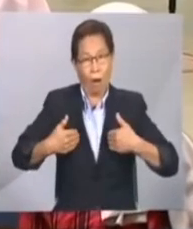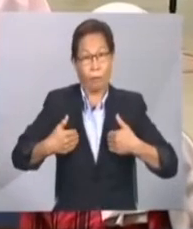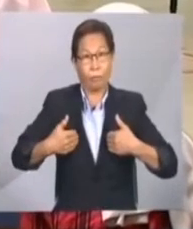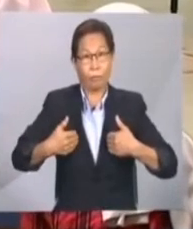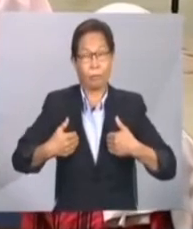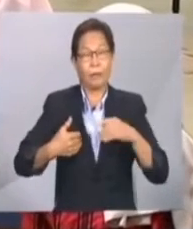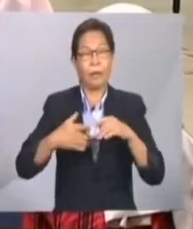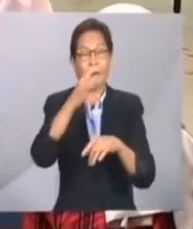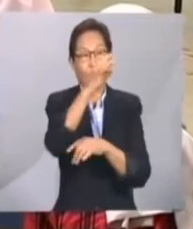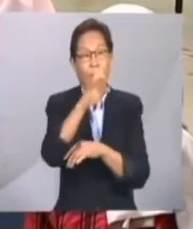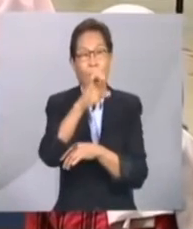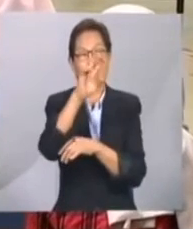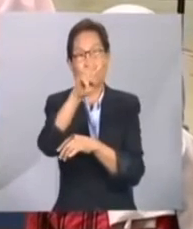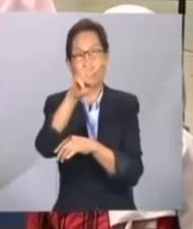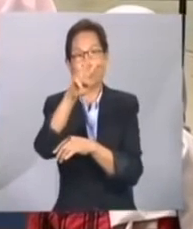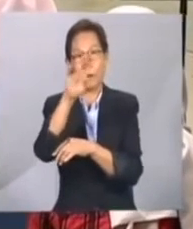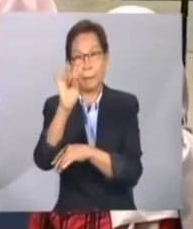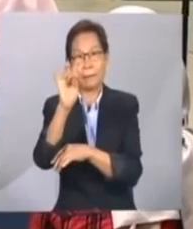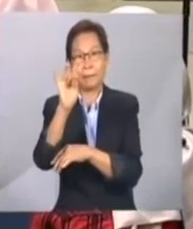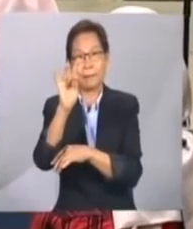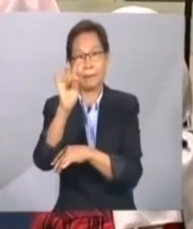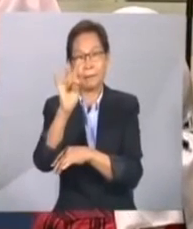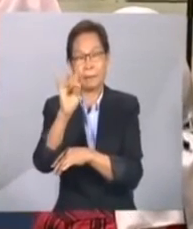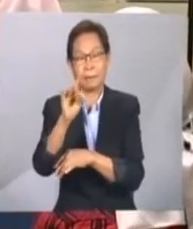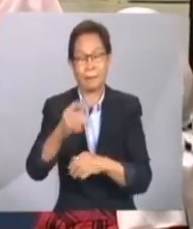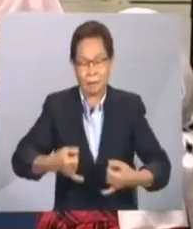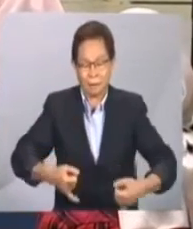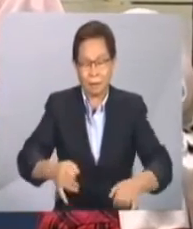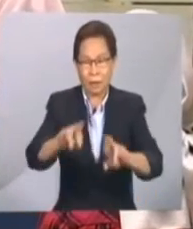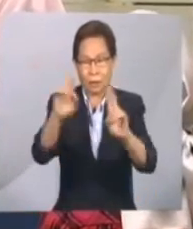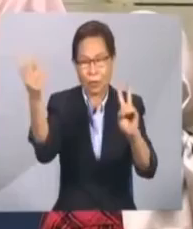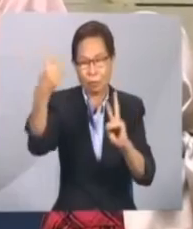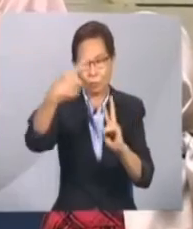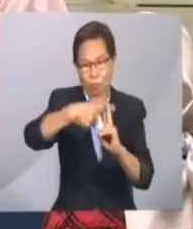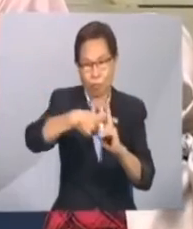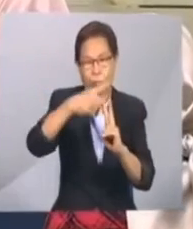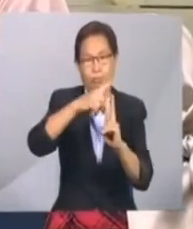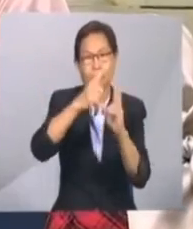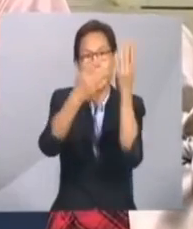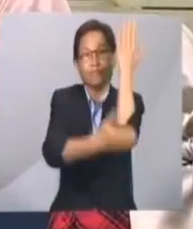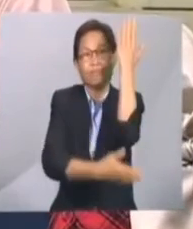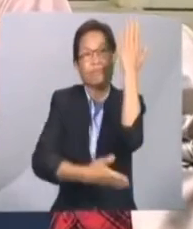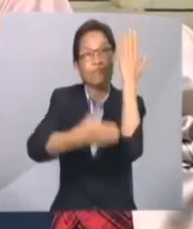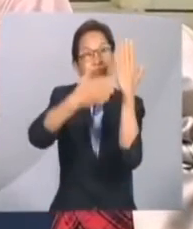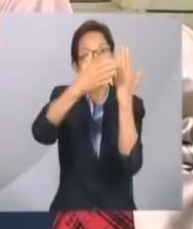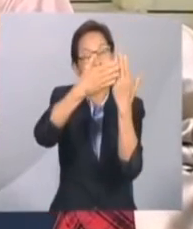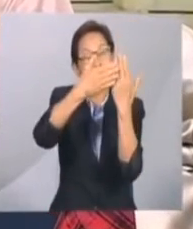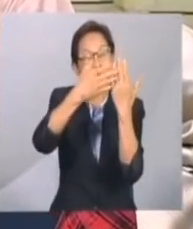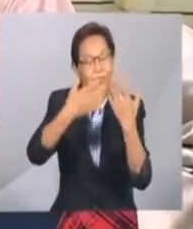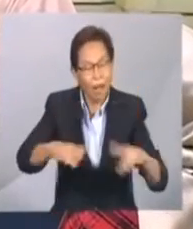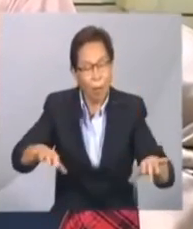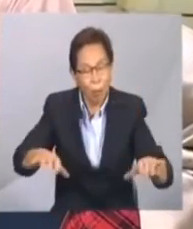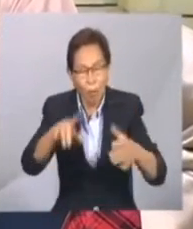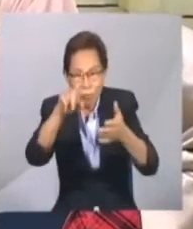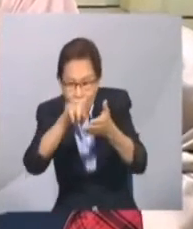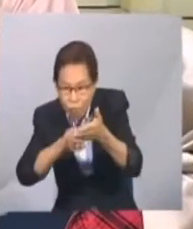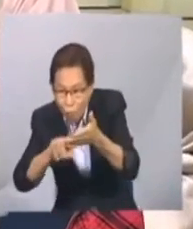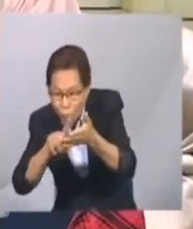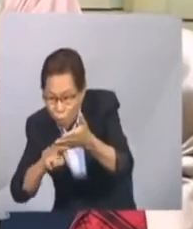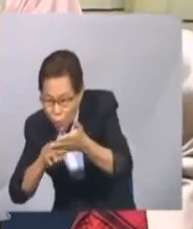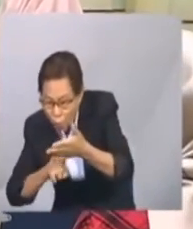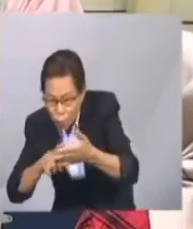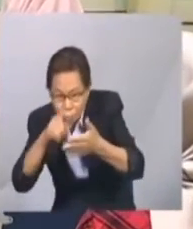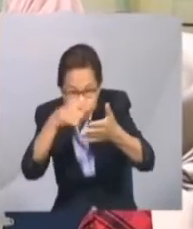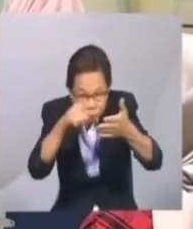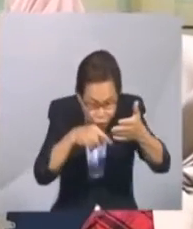sebanyak 828 sekatan jalan raya di seluruh negara dan melakukan pemeriksaan ke